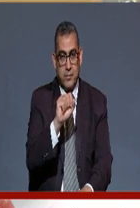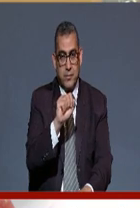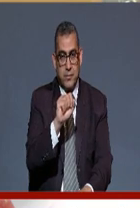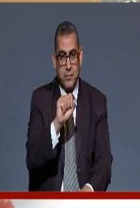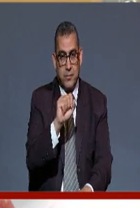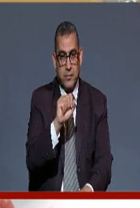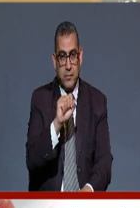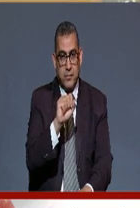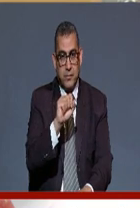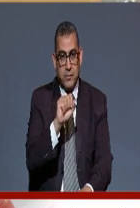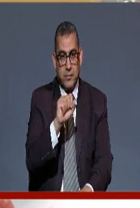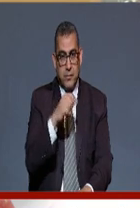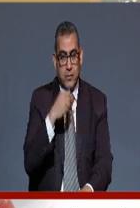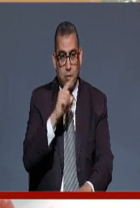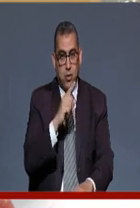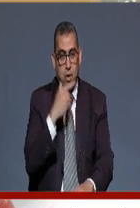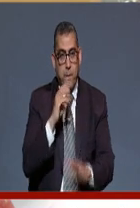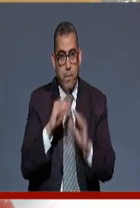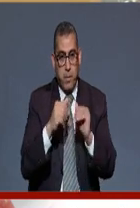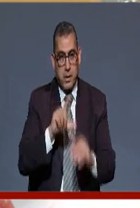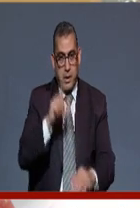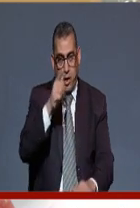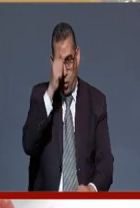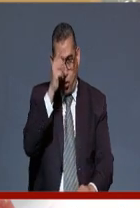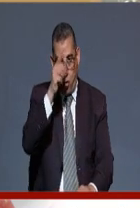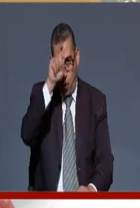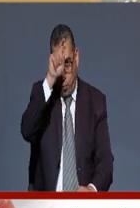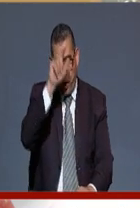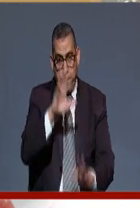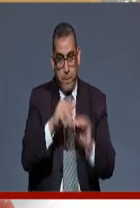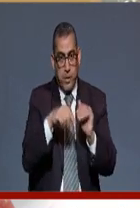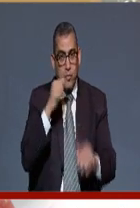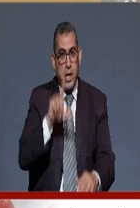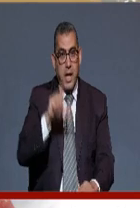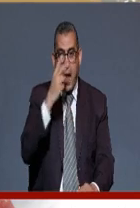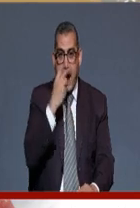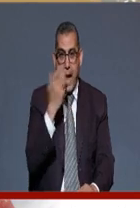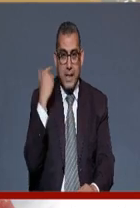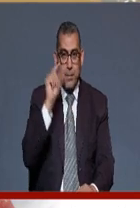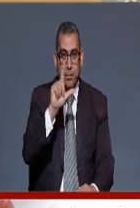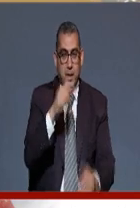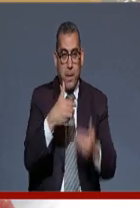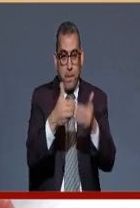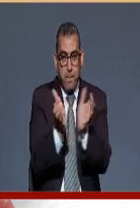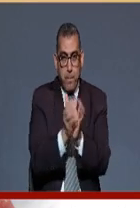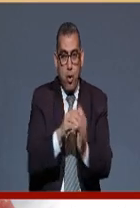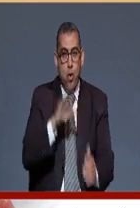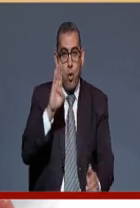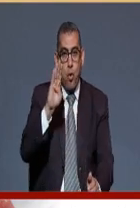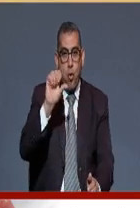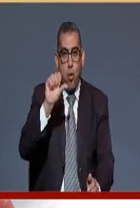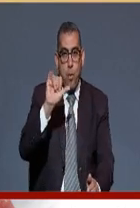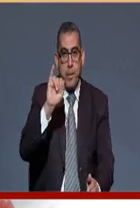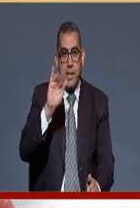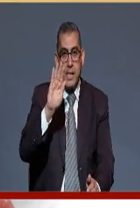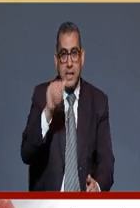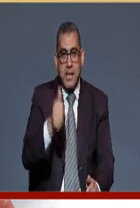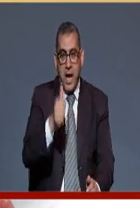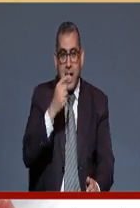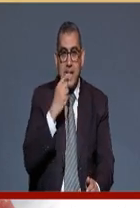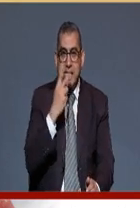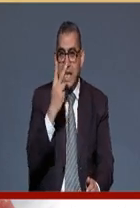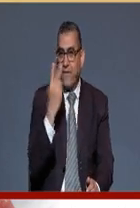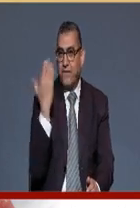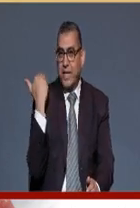السيد رئيس جمهورية مصر العربية والرئيس السابق لقمة الكوميسا في العامين